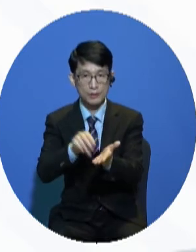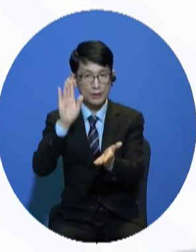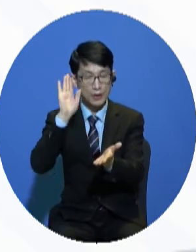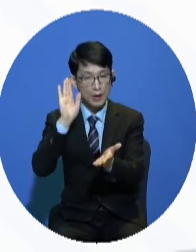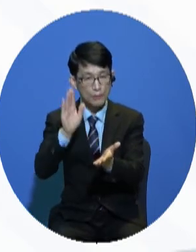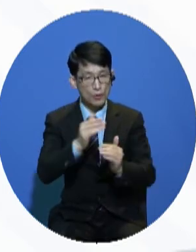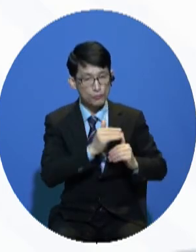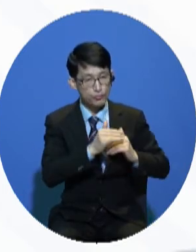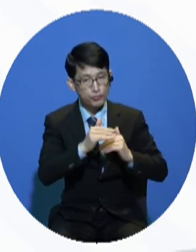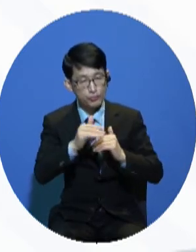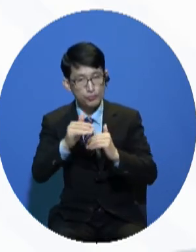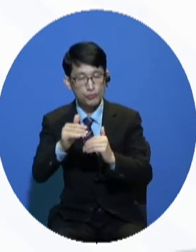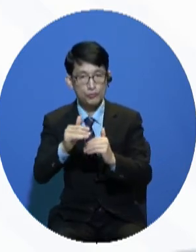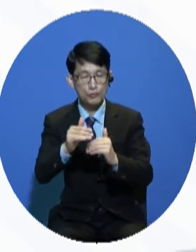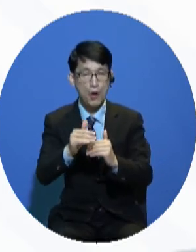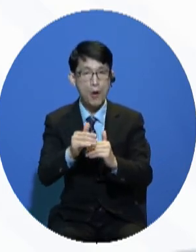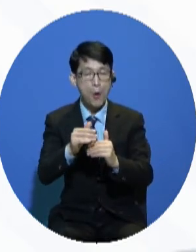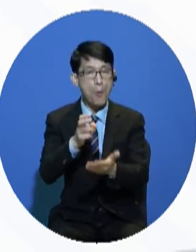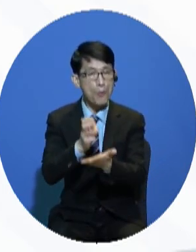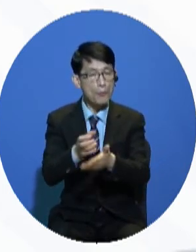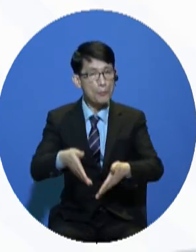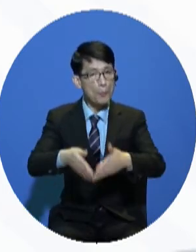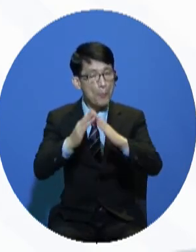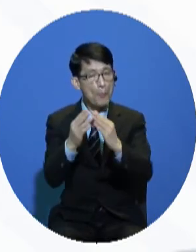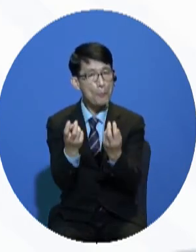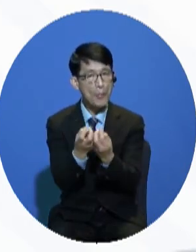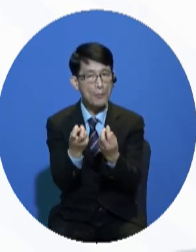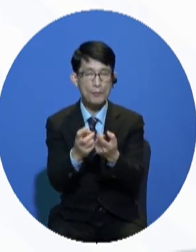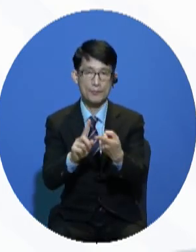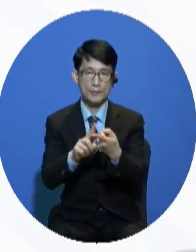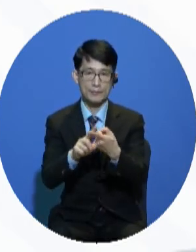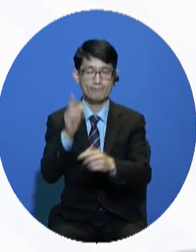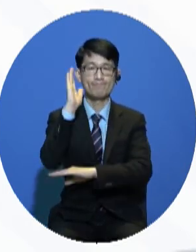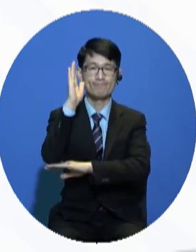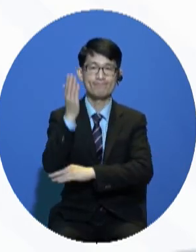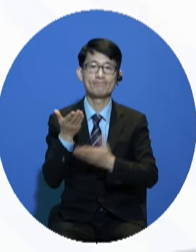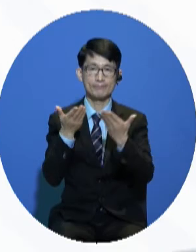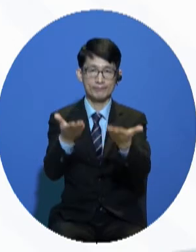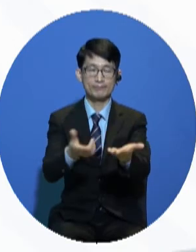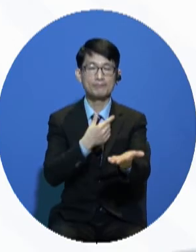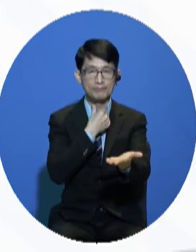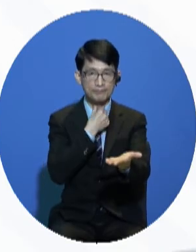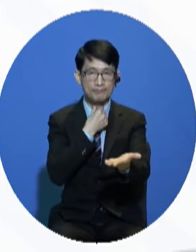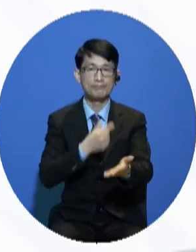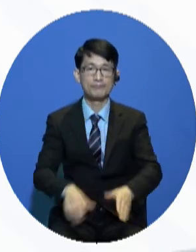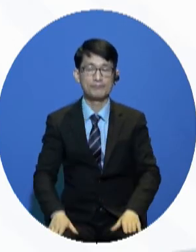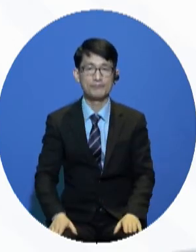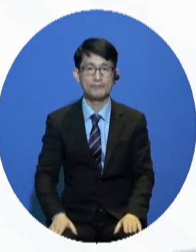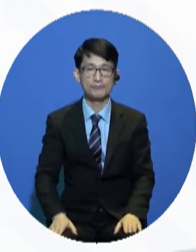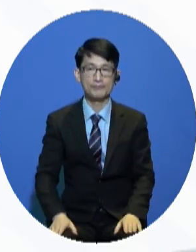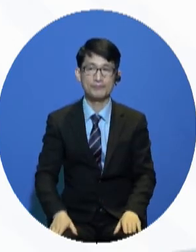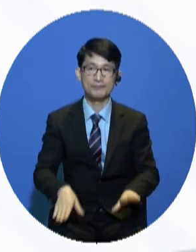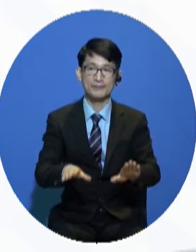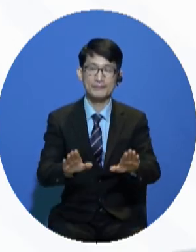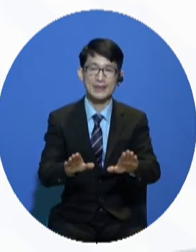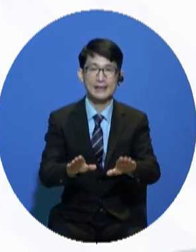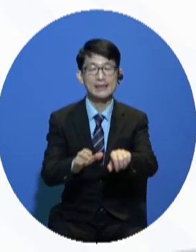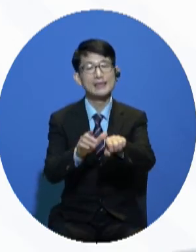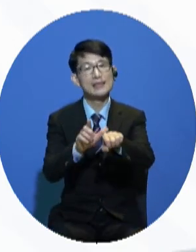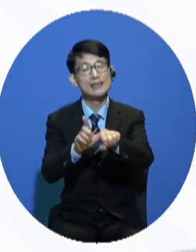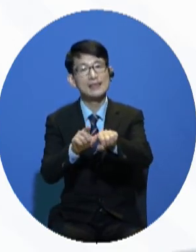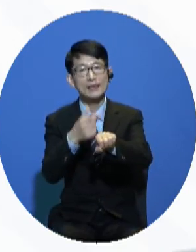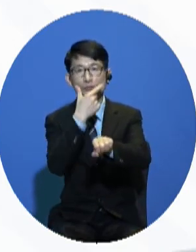어떤 방향으로 좀 제정될 필요가 있는지를 중심으로 말씀드리도록 하겠습니다. 발표 시간이 짧은